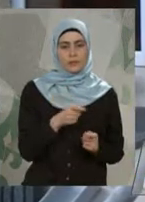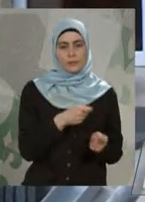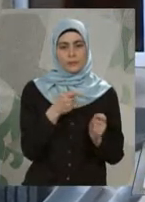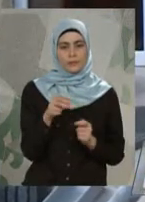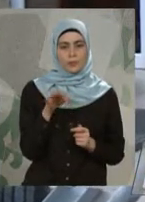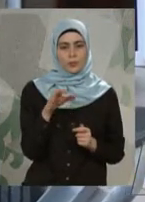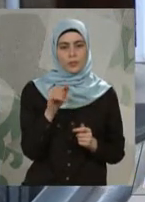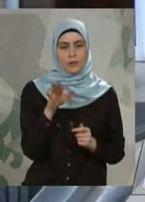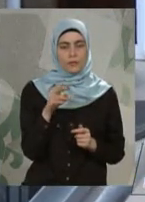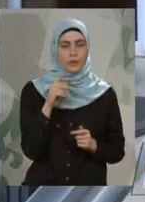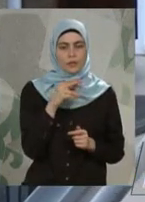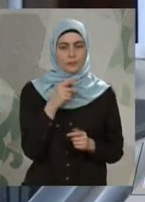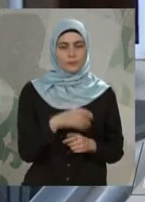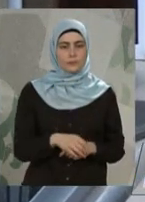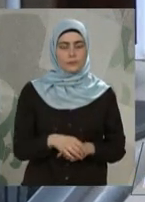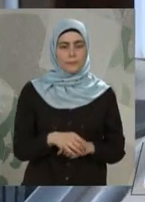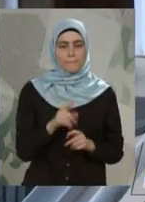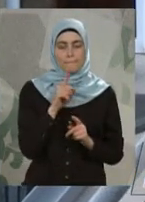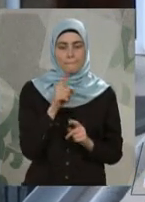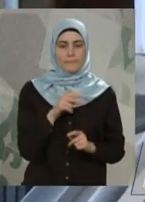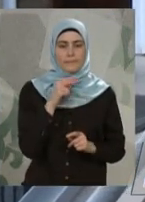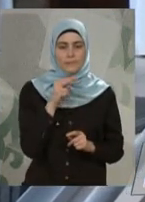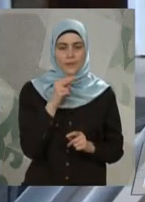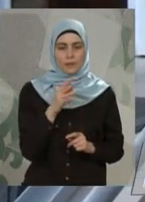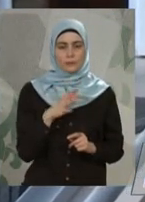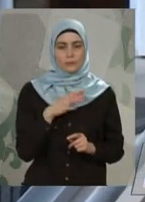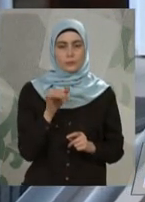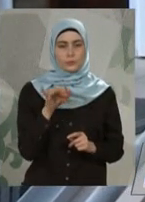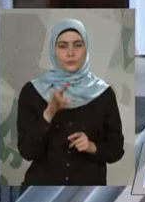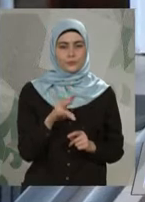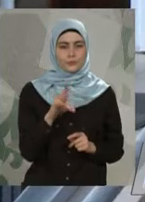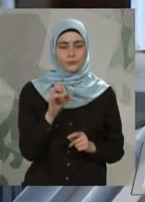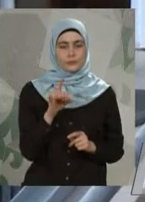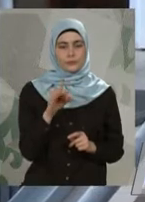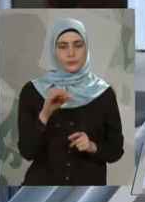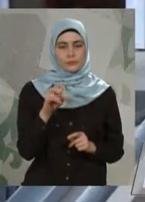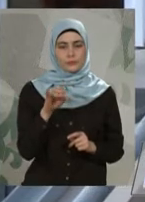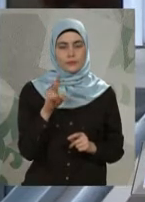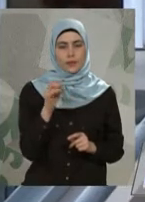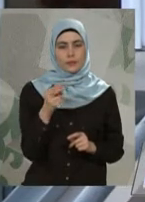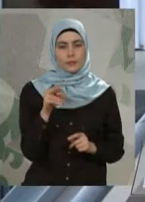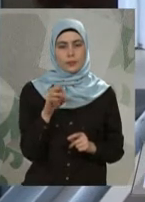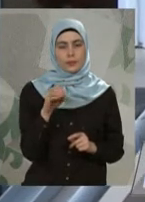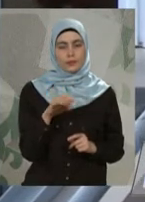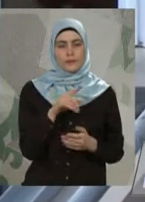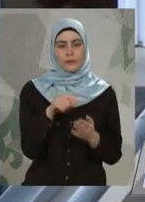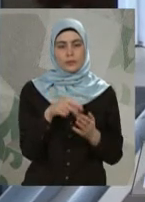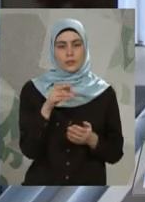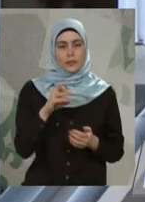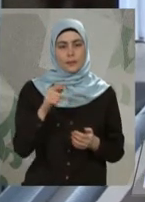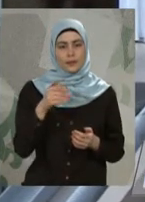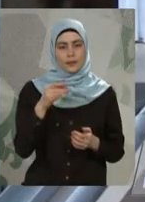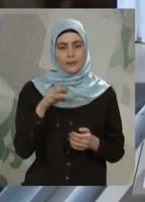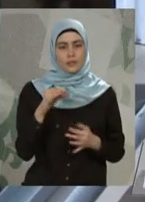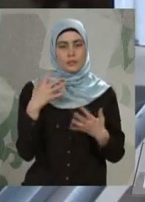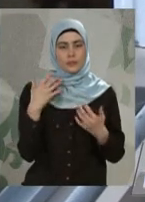Особое внимание в ежегодном послании к Федеральному собранию президент уделил реализации нацпроектов, а также вопросам демографии и здравоохранения. Он говорил